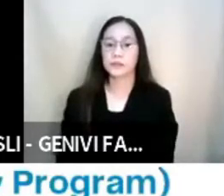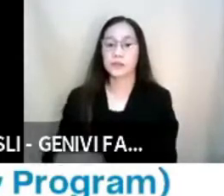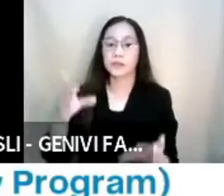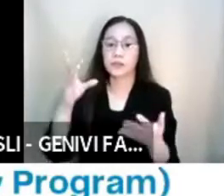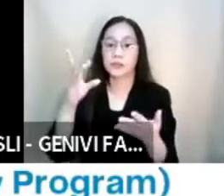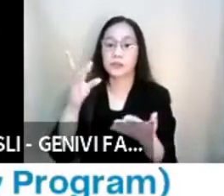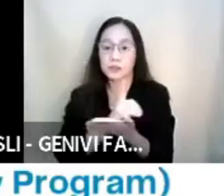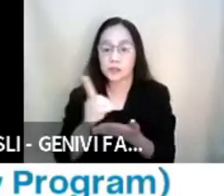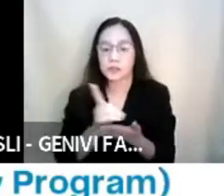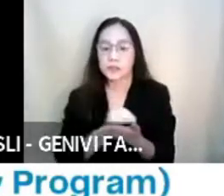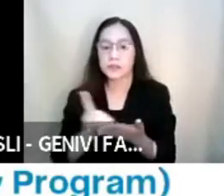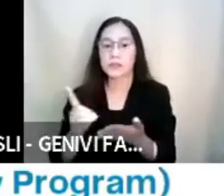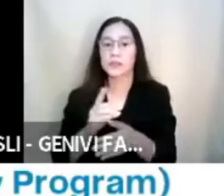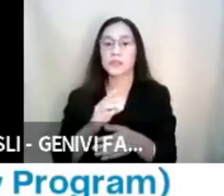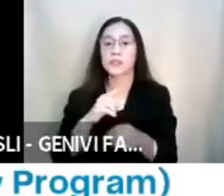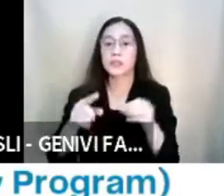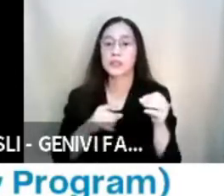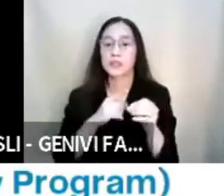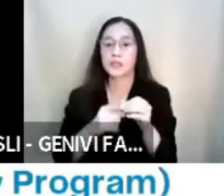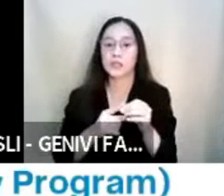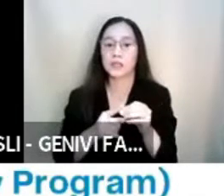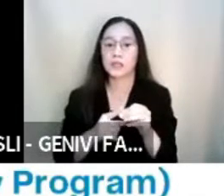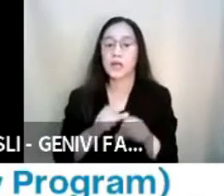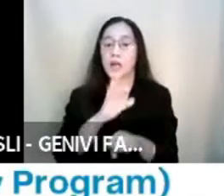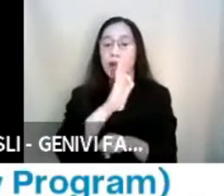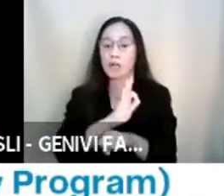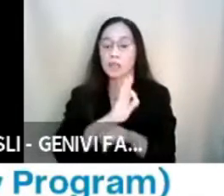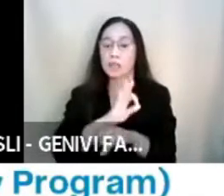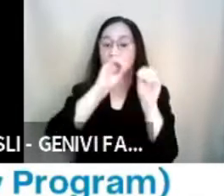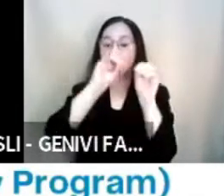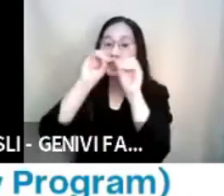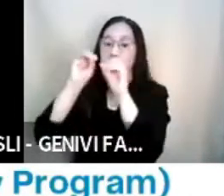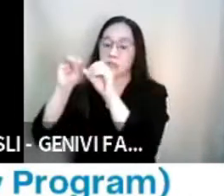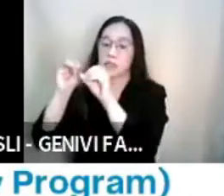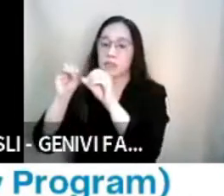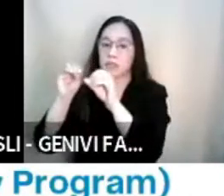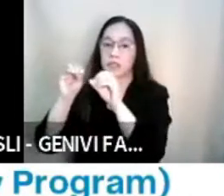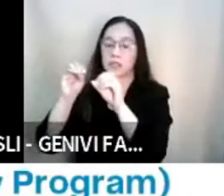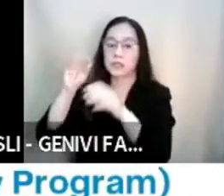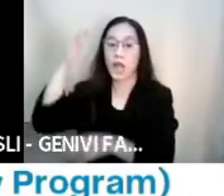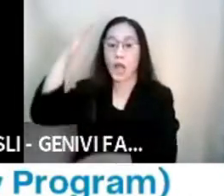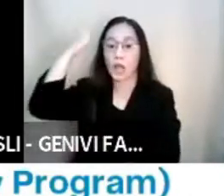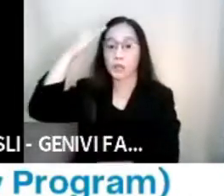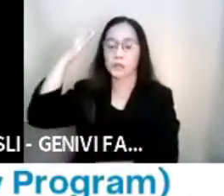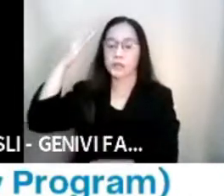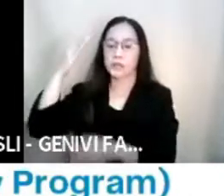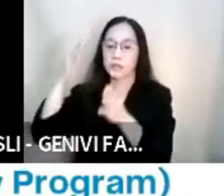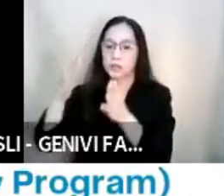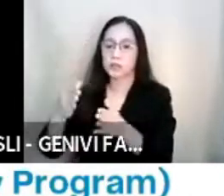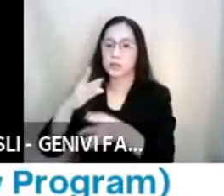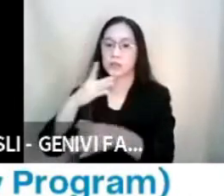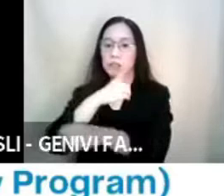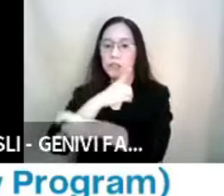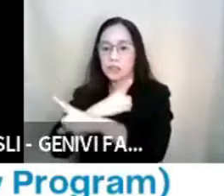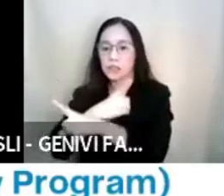about functional curriculum, it's designed to teach the learner with disabilities kung ano yung essential